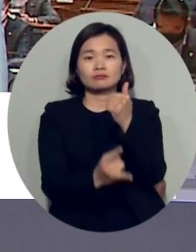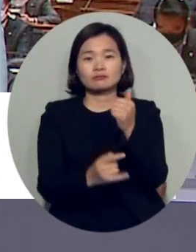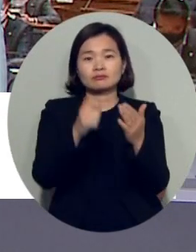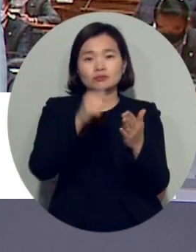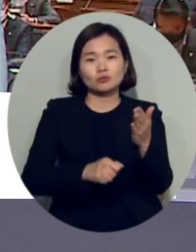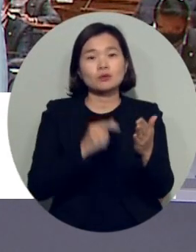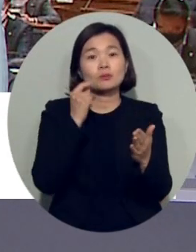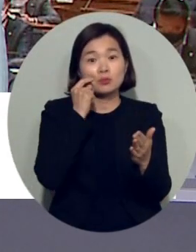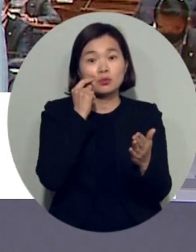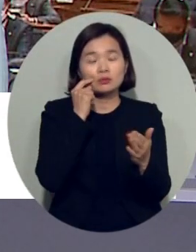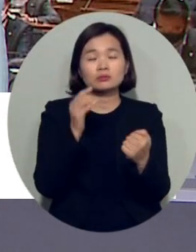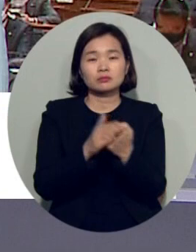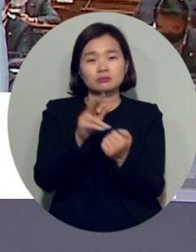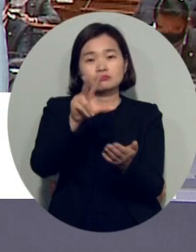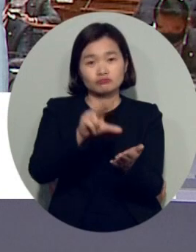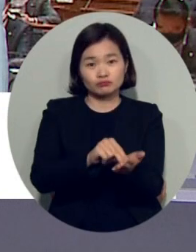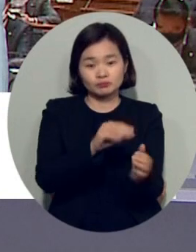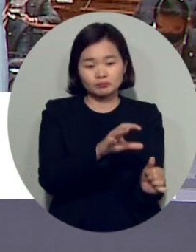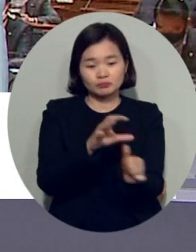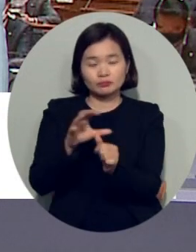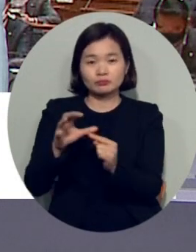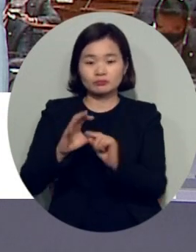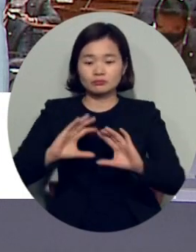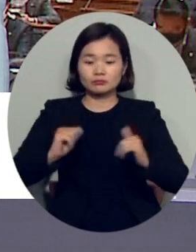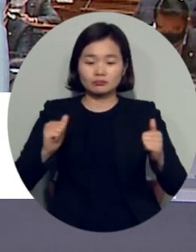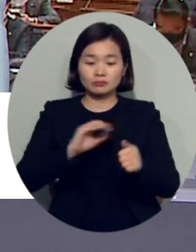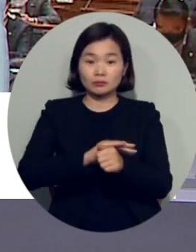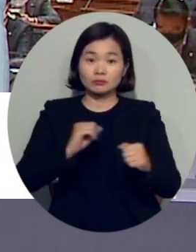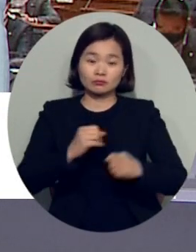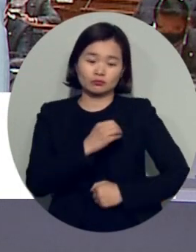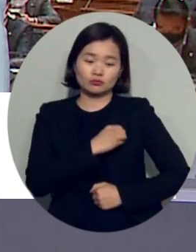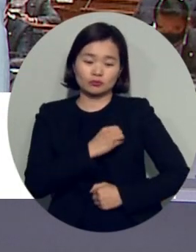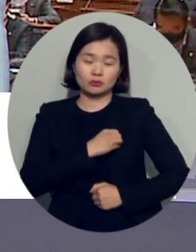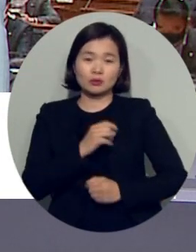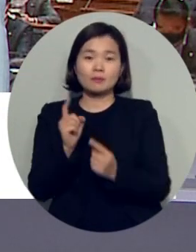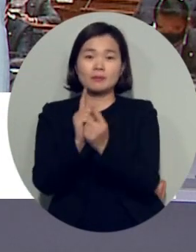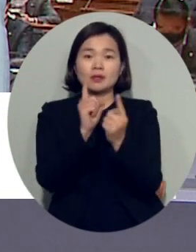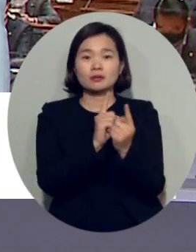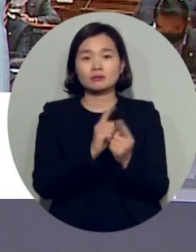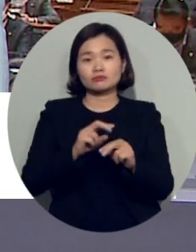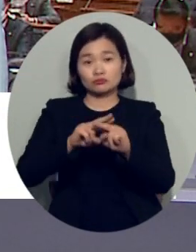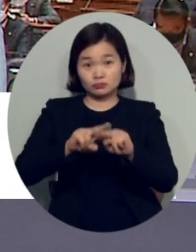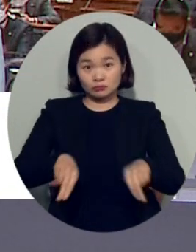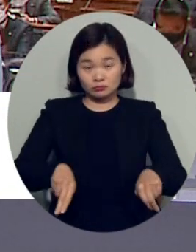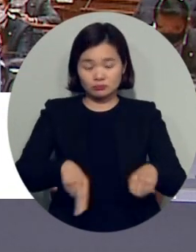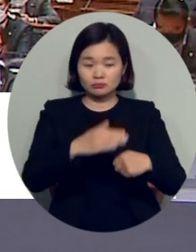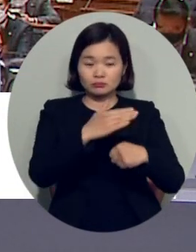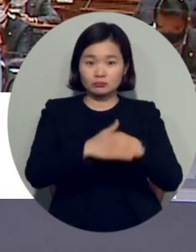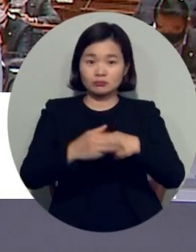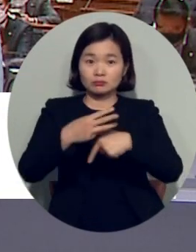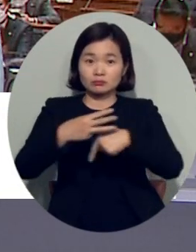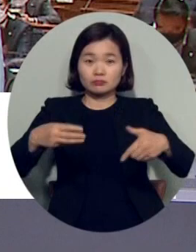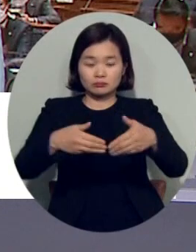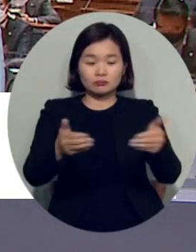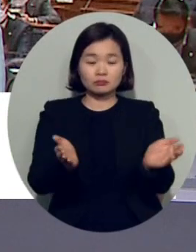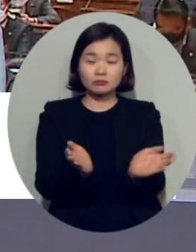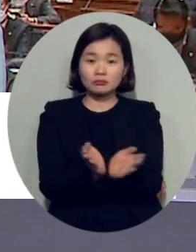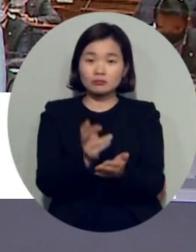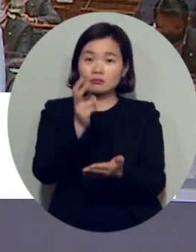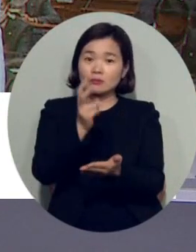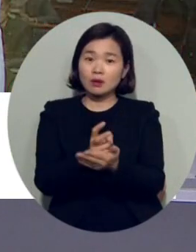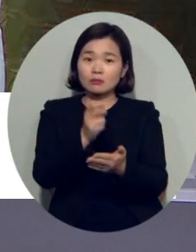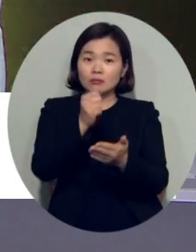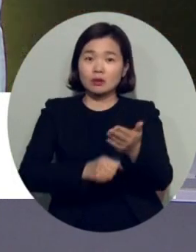이 문제를 다루기 위해 열기로 했던 경북 국회의원 모임도 취소됐습니다. 대구와 군의 민간단체는 법안